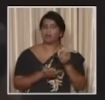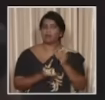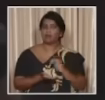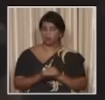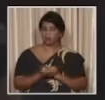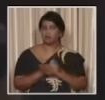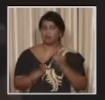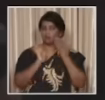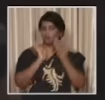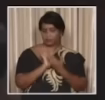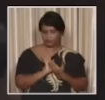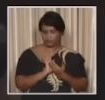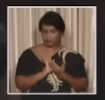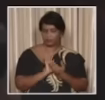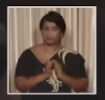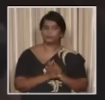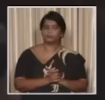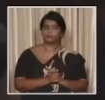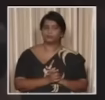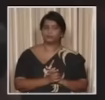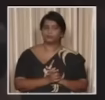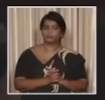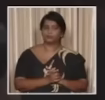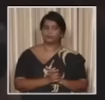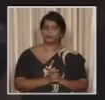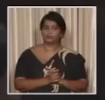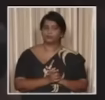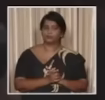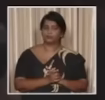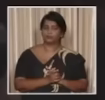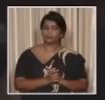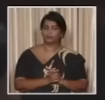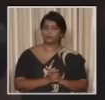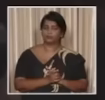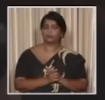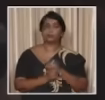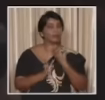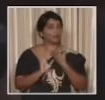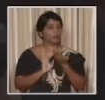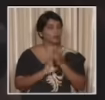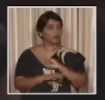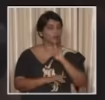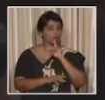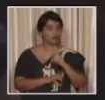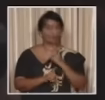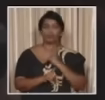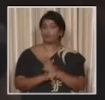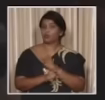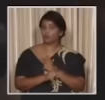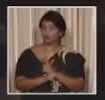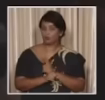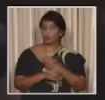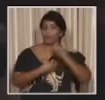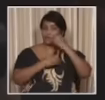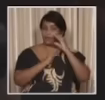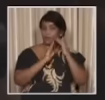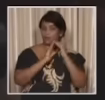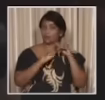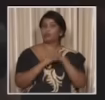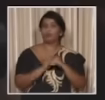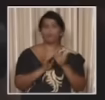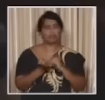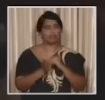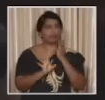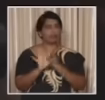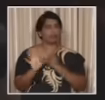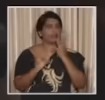වතාවක් මතක් කරන්න ඕනි. මේ ඊට කලින් මම කියන්නුනේ අපිට ගුරුවරු විද්‍යාපීඨවලිනුත් තව අවුරුදු